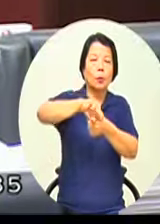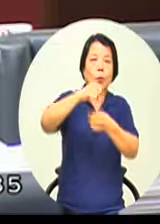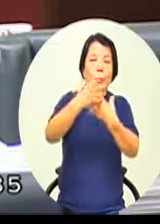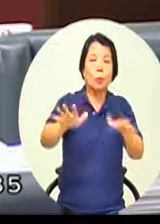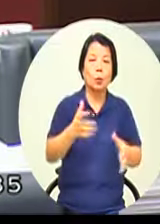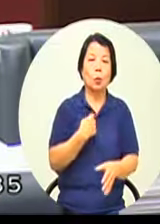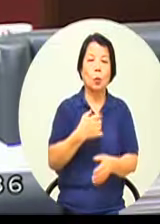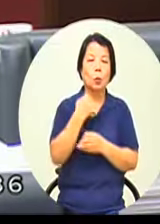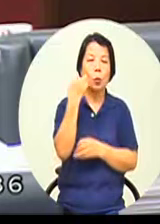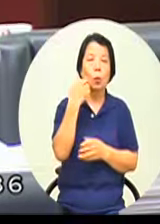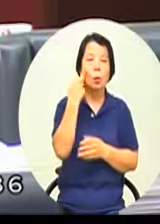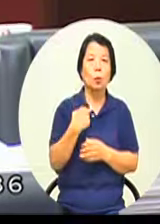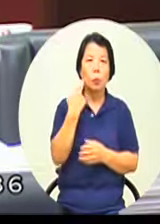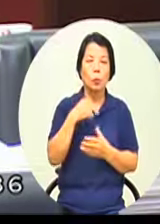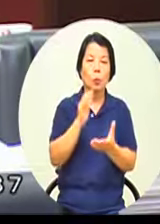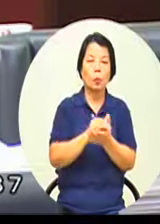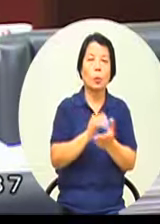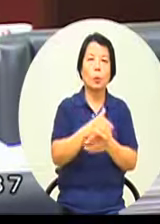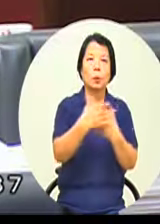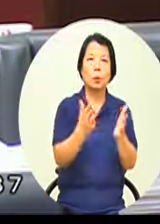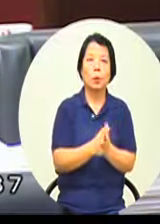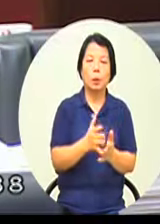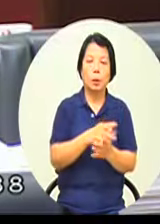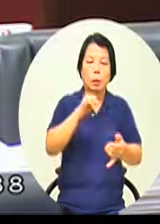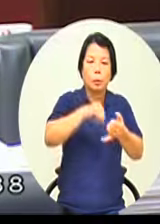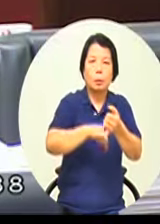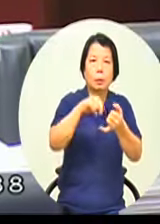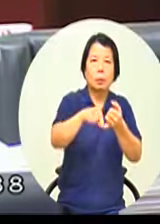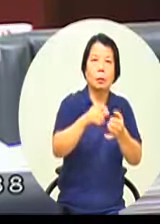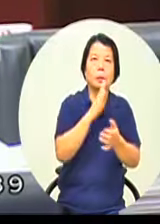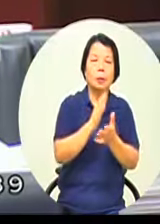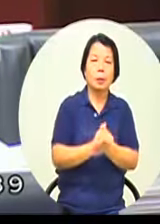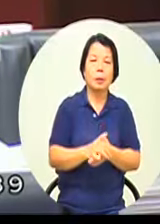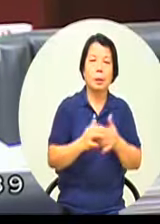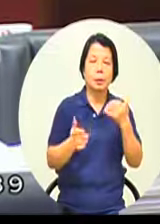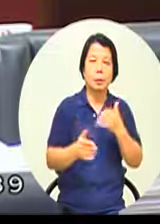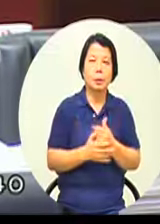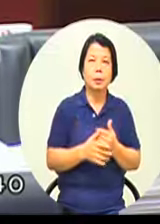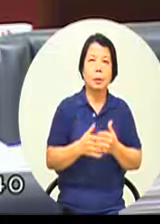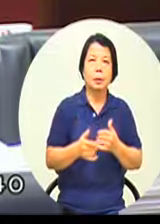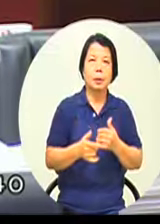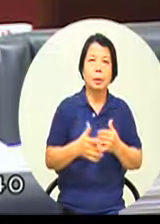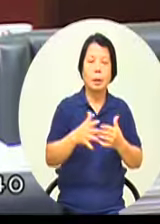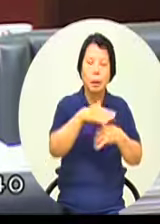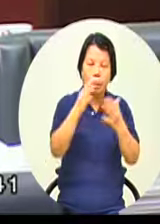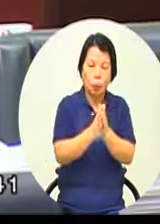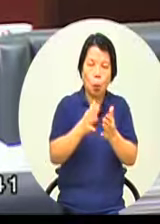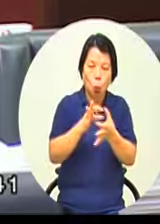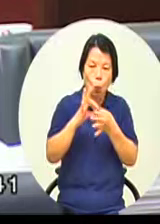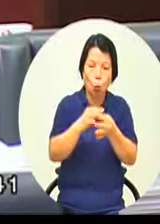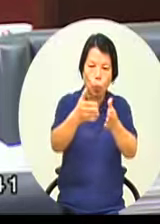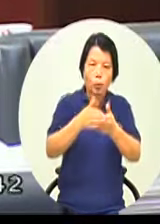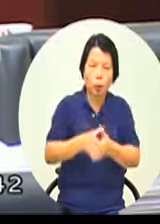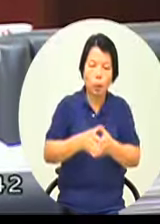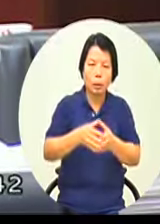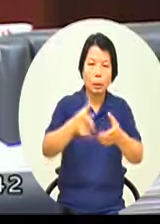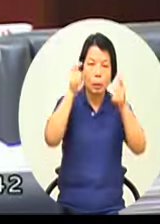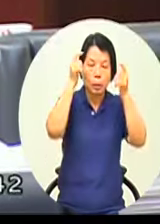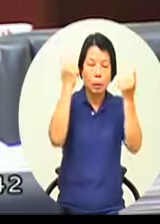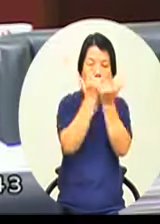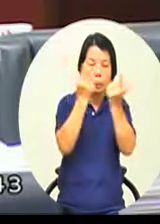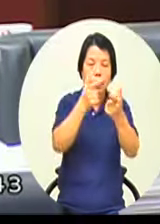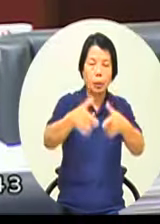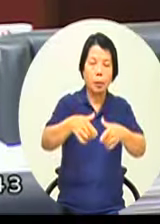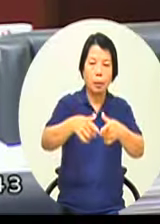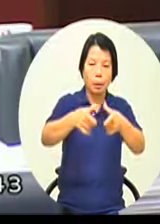朋友从台北还专程下来叫我帮他订莲塘会馆，就是为了要来抓宝可梦，我也很惊讶，所以后来我也去体